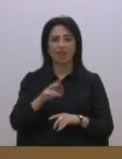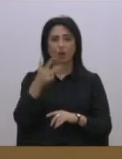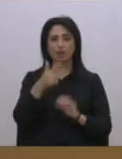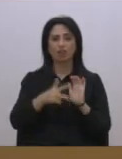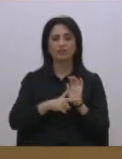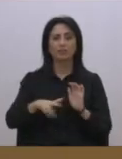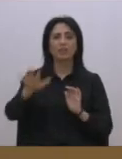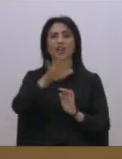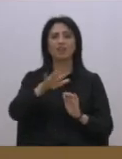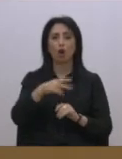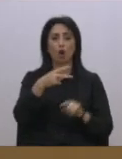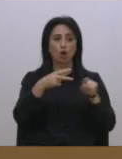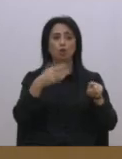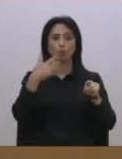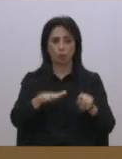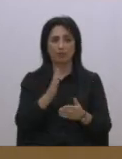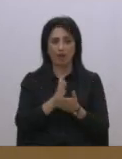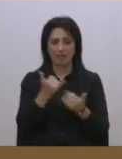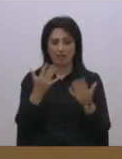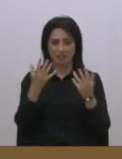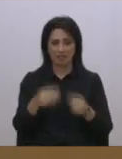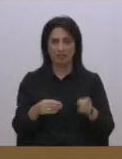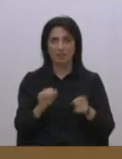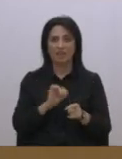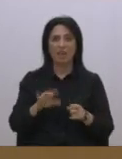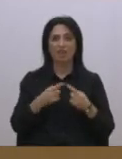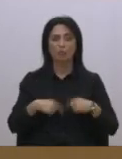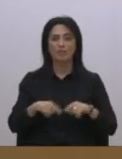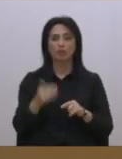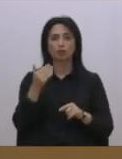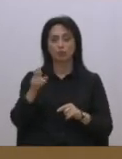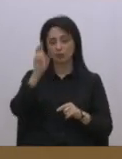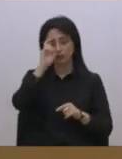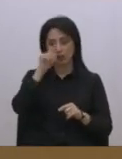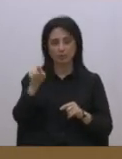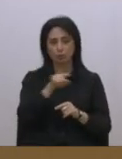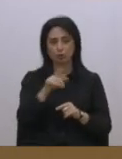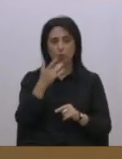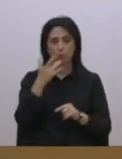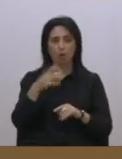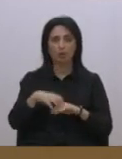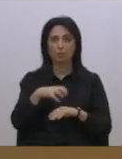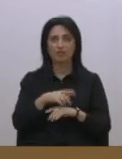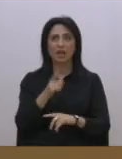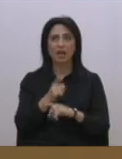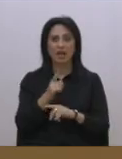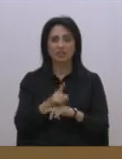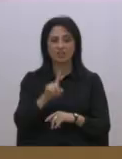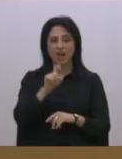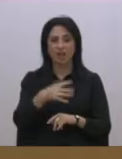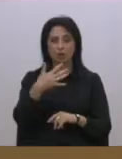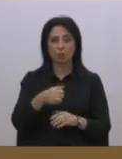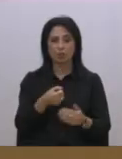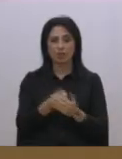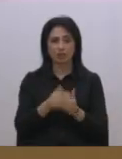37 ქვეყნიდან 20-ში უკვე მოხდა დღეისთვის. ევროპის საბჭოს მიერ სახელმწიფოებს შორის პოლიტიკური პარტიების აკრძალვის